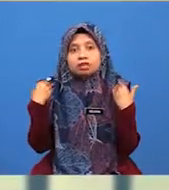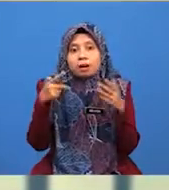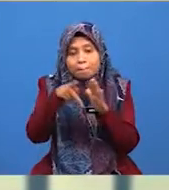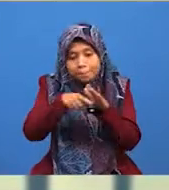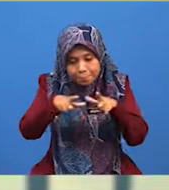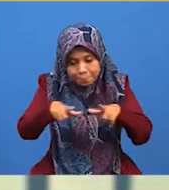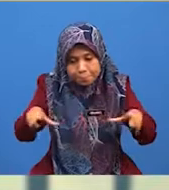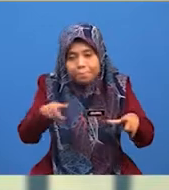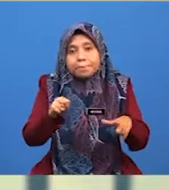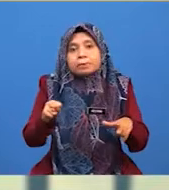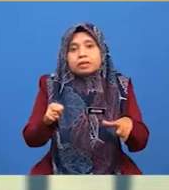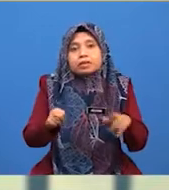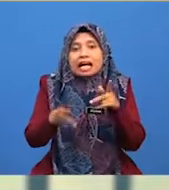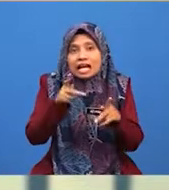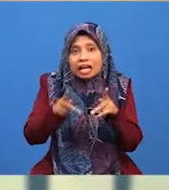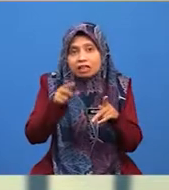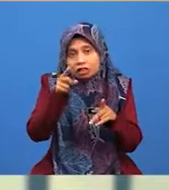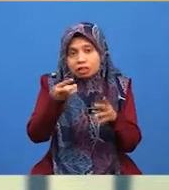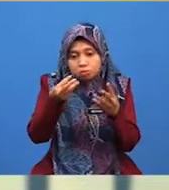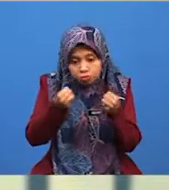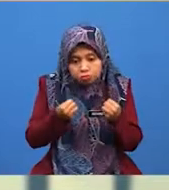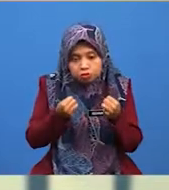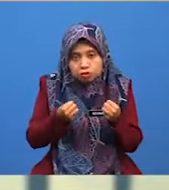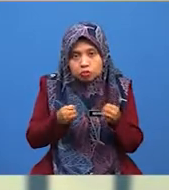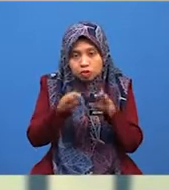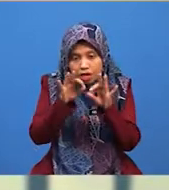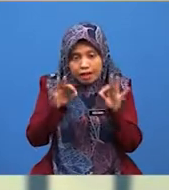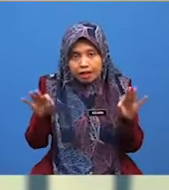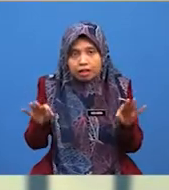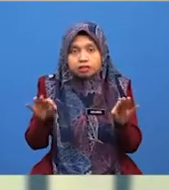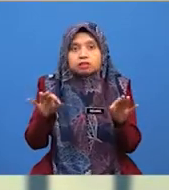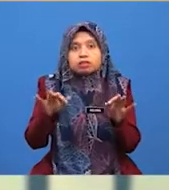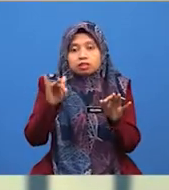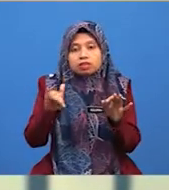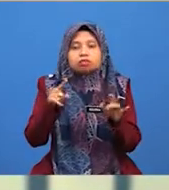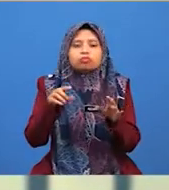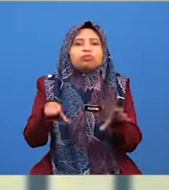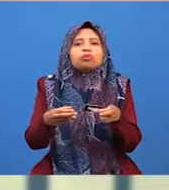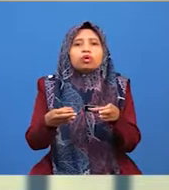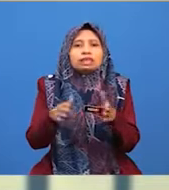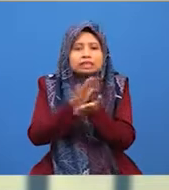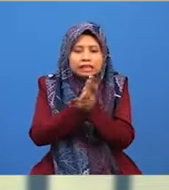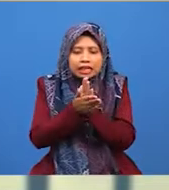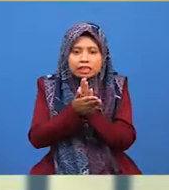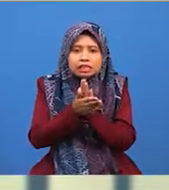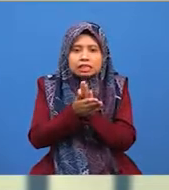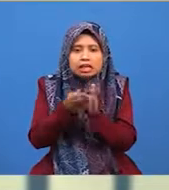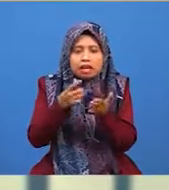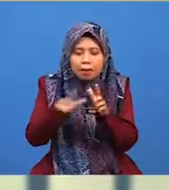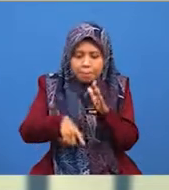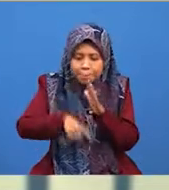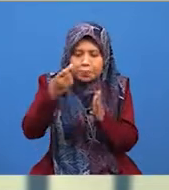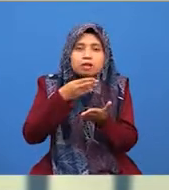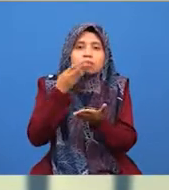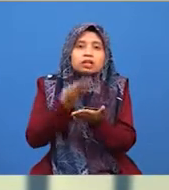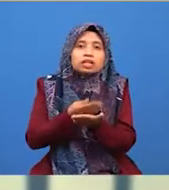perluasan. Sekiranya kamu mahu ayat-ayat yang kamu bina menjadi lebih baik